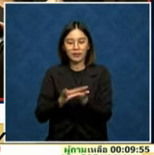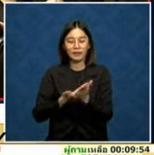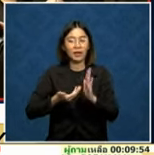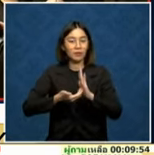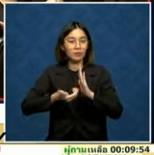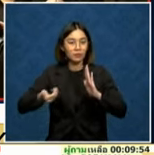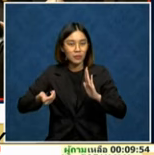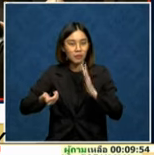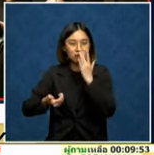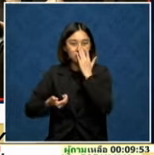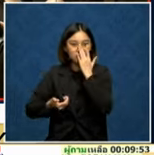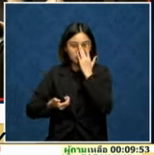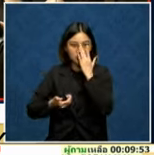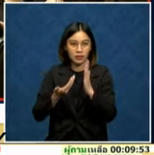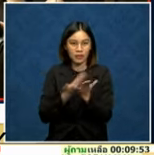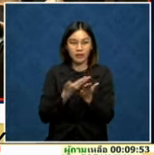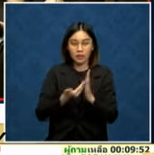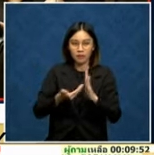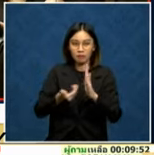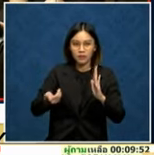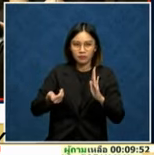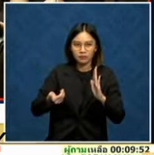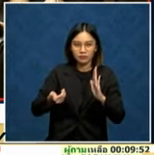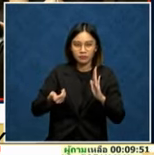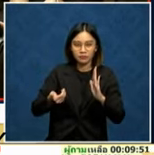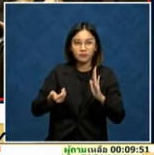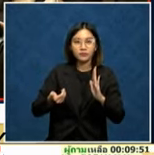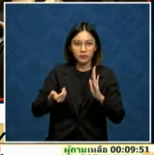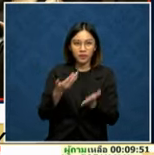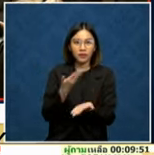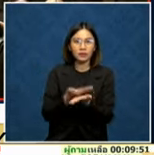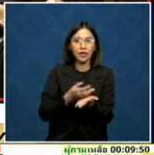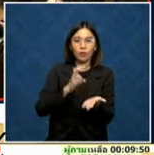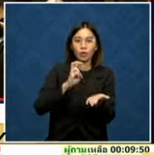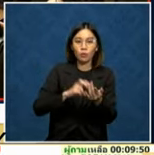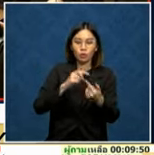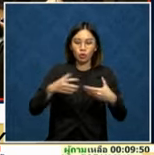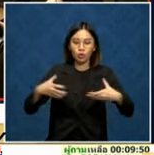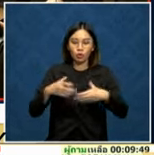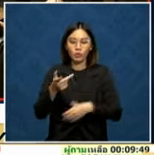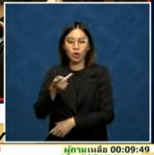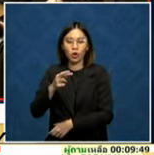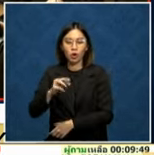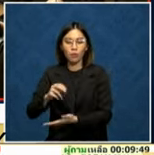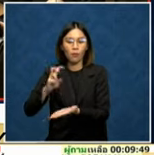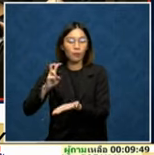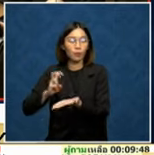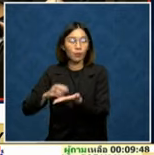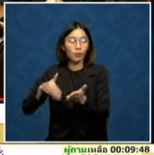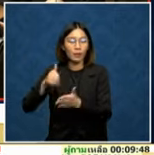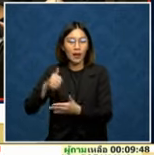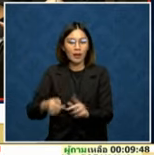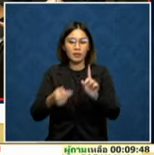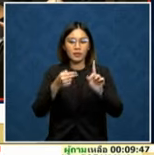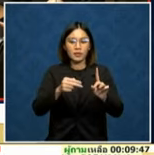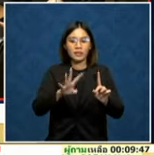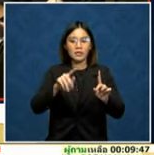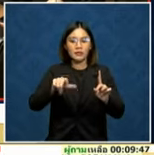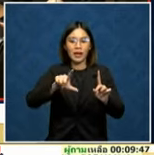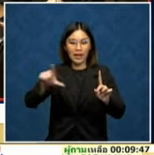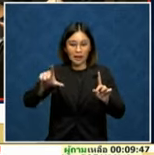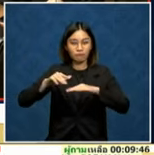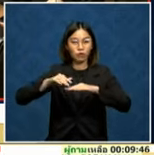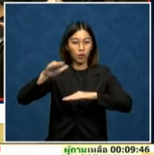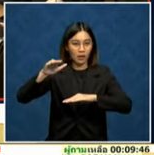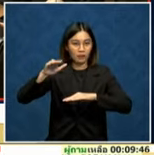ิกจาย เรีวเบิกจายไม่ได้ ต้องมีการอนุมัติจากคณะรัฐมนตรีไปเพีงแค่ 14,000้านบา